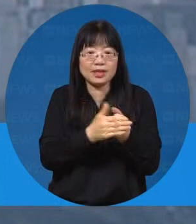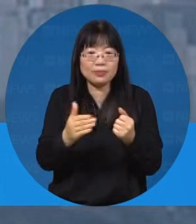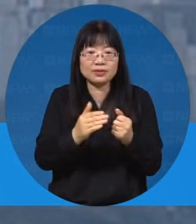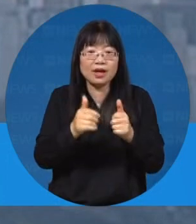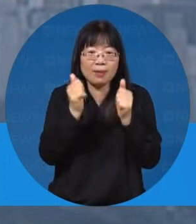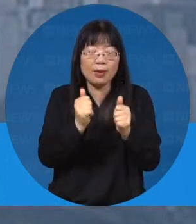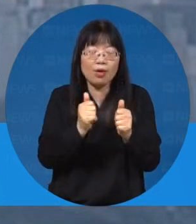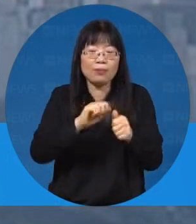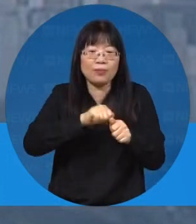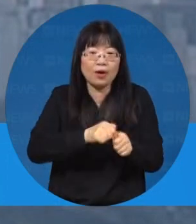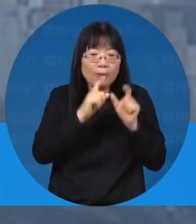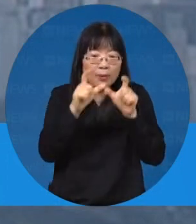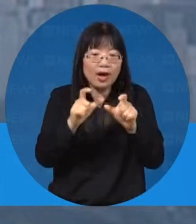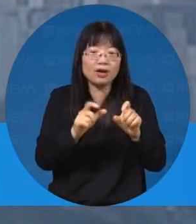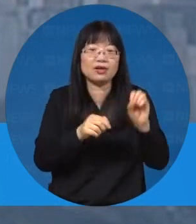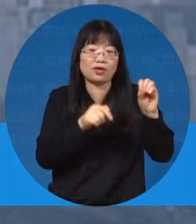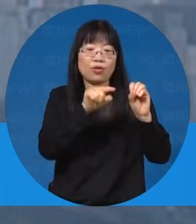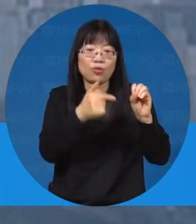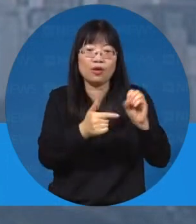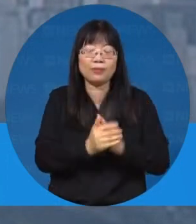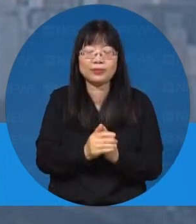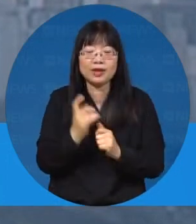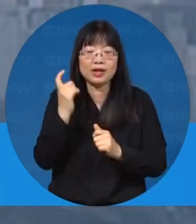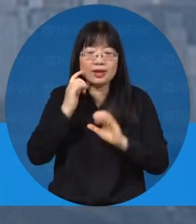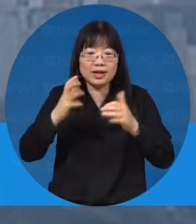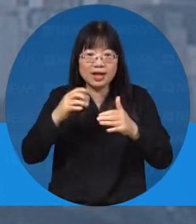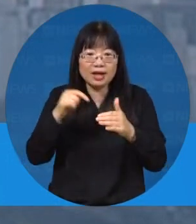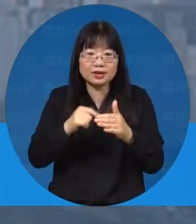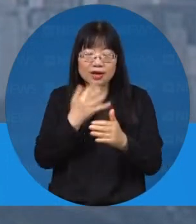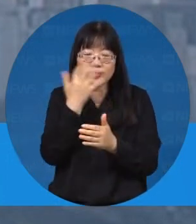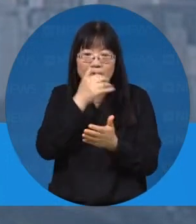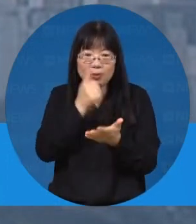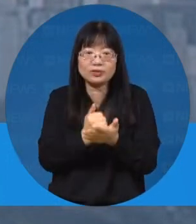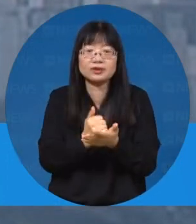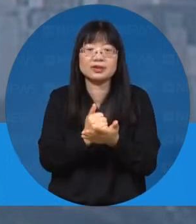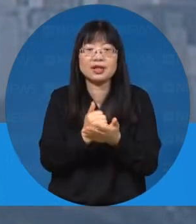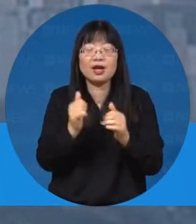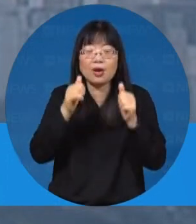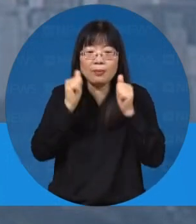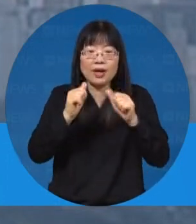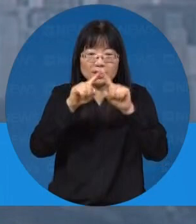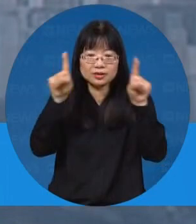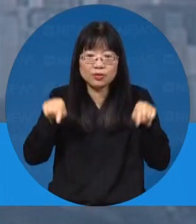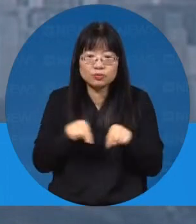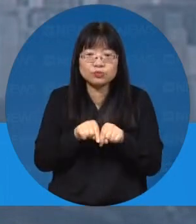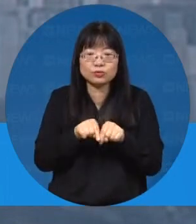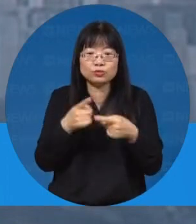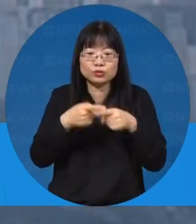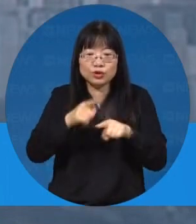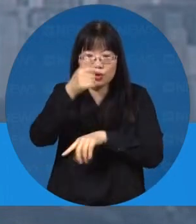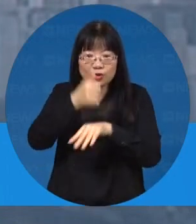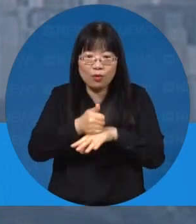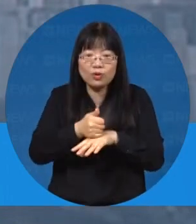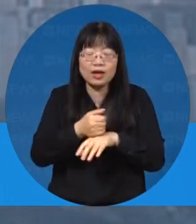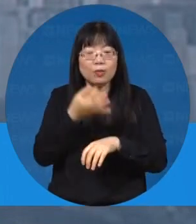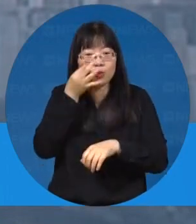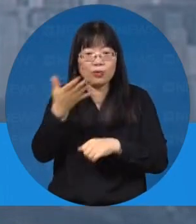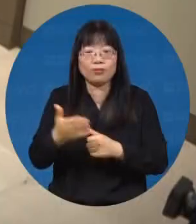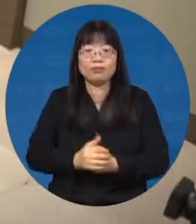건 단 한 건도 없습니다 메타버스 성범죄의 판결문 분석 결과를 서진석 기자가 전해드립니다